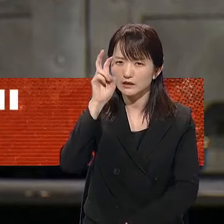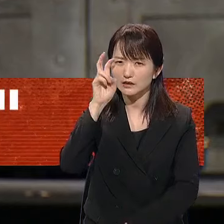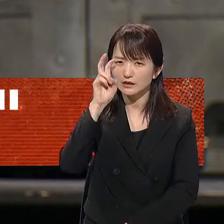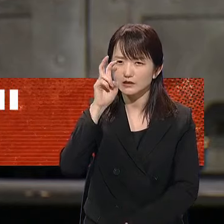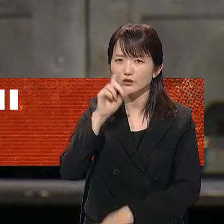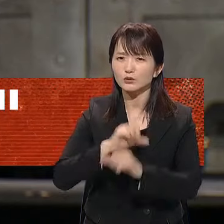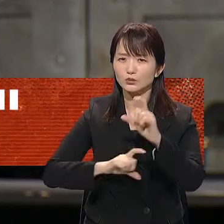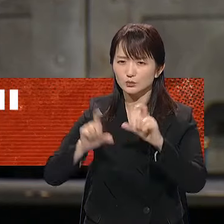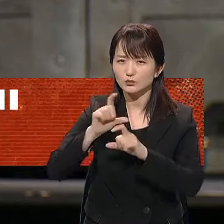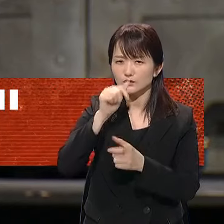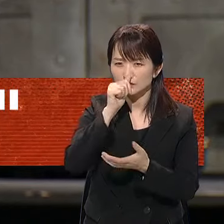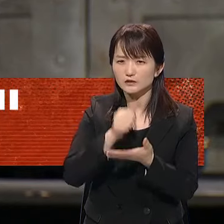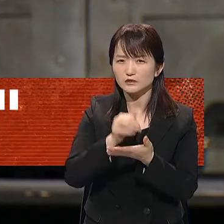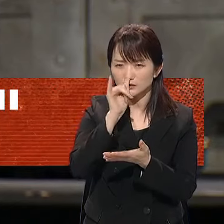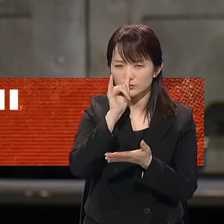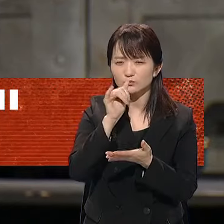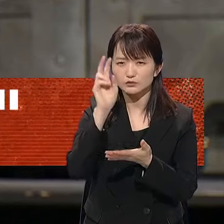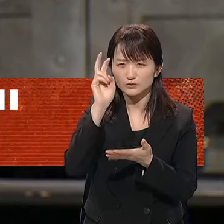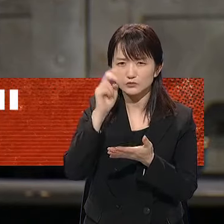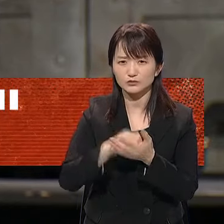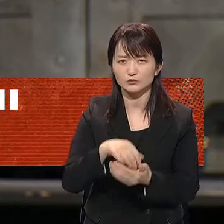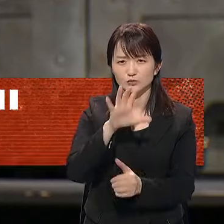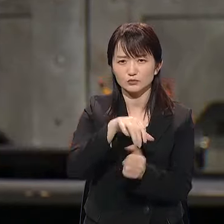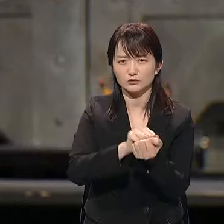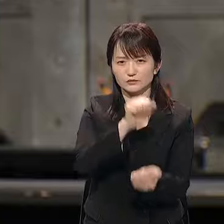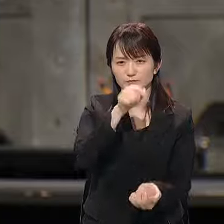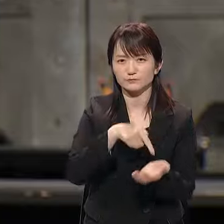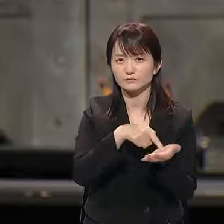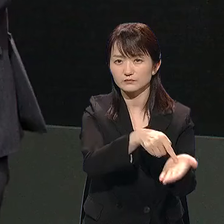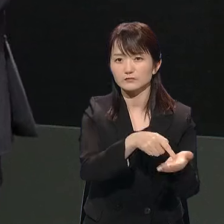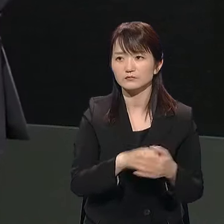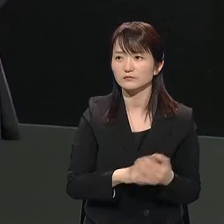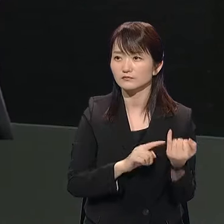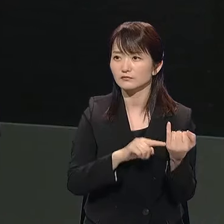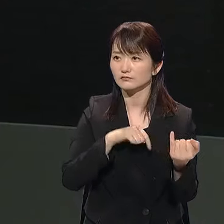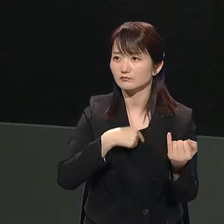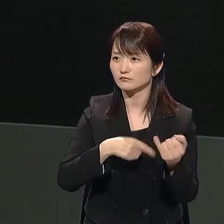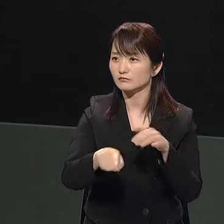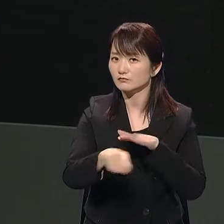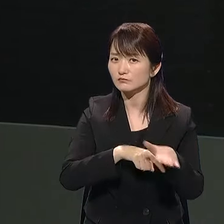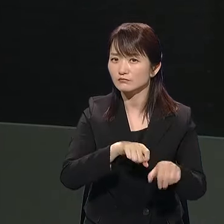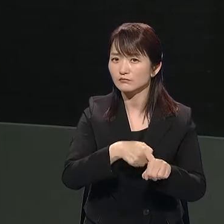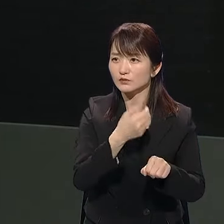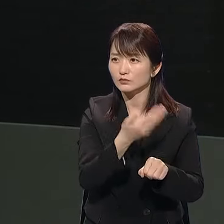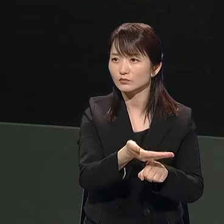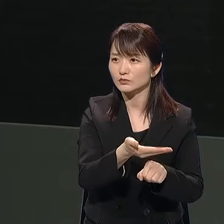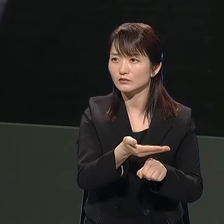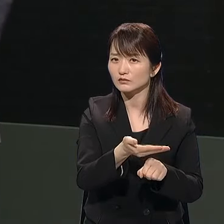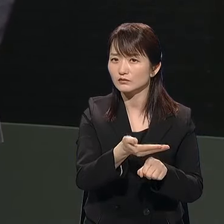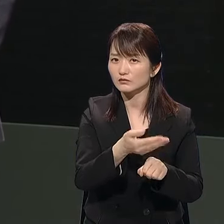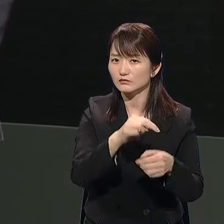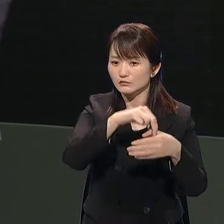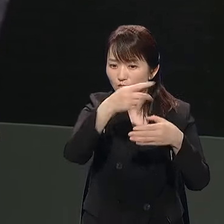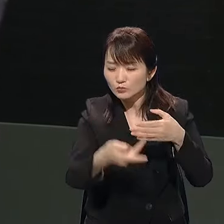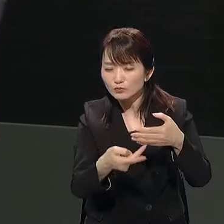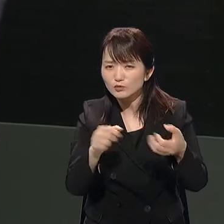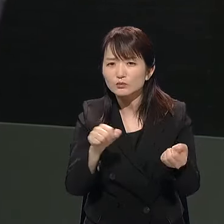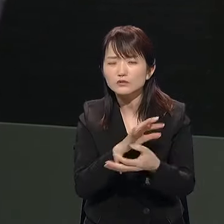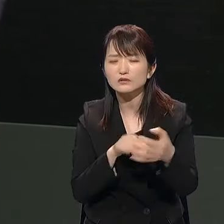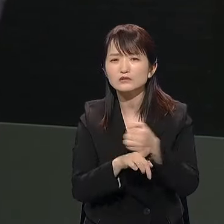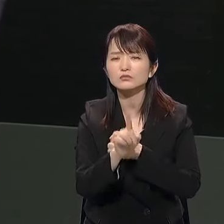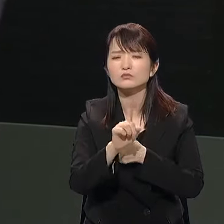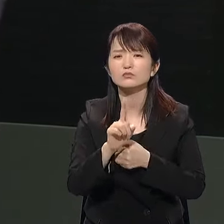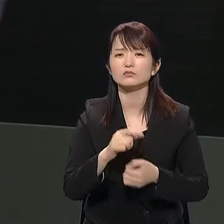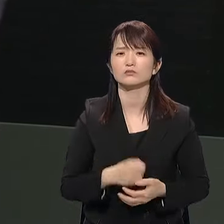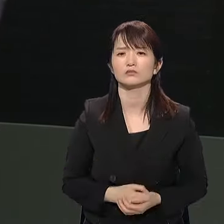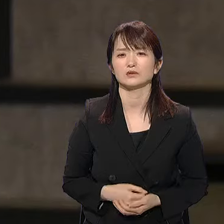있을 수도 있고 구속영장을 청구하겠다라고 밝힌 상황입니다. 아니, 자기가 절도를 했으면 벌을 받아야지 웬 투신소동입니까? 그래서 말입니다.